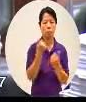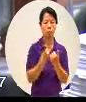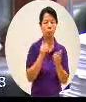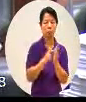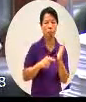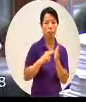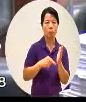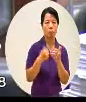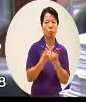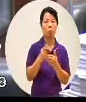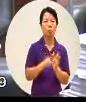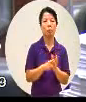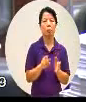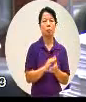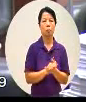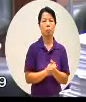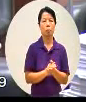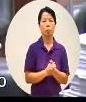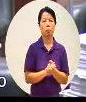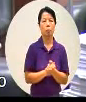明会的时候，